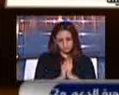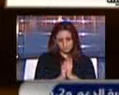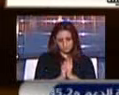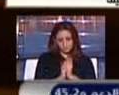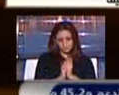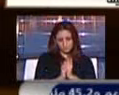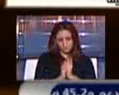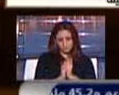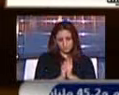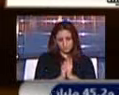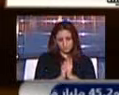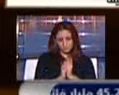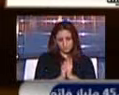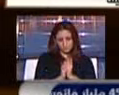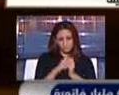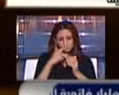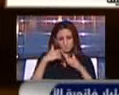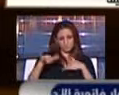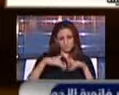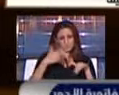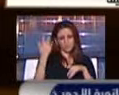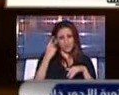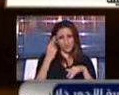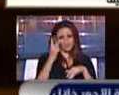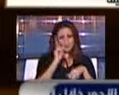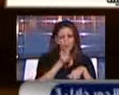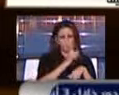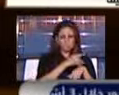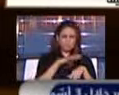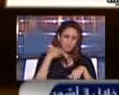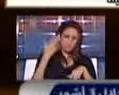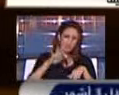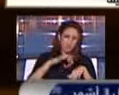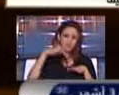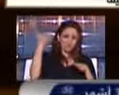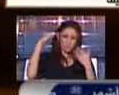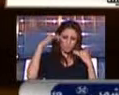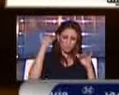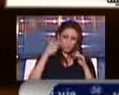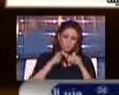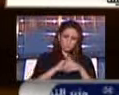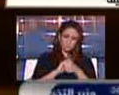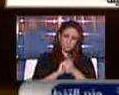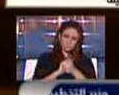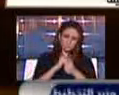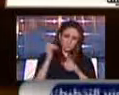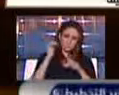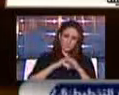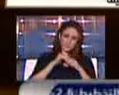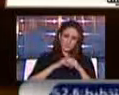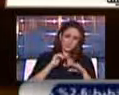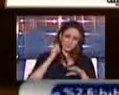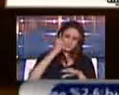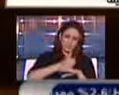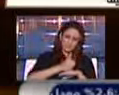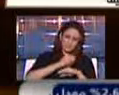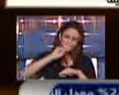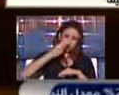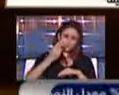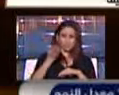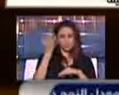لان خاصه احداث محمد محمود 2011 اللي ادت الفرصه وحديث انتخابات رئاسه في سبتمبر الماضي